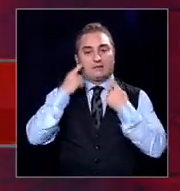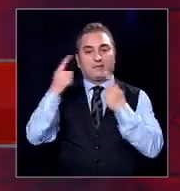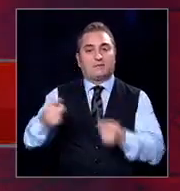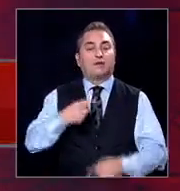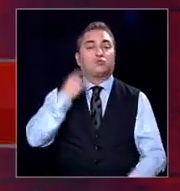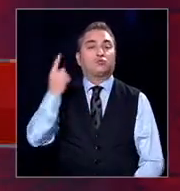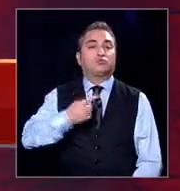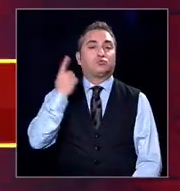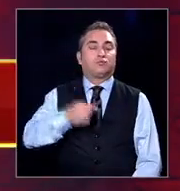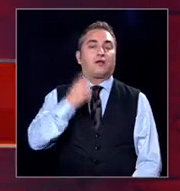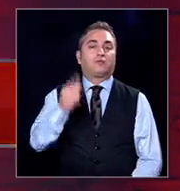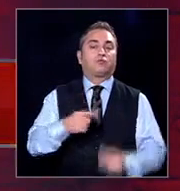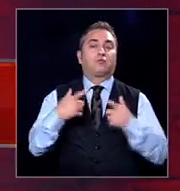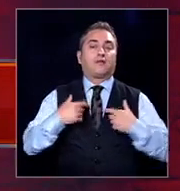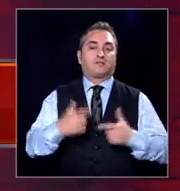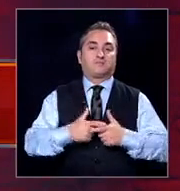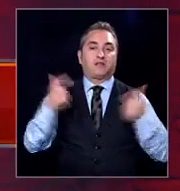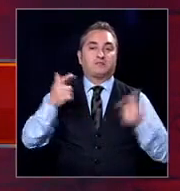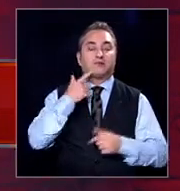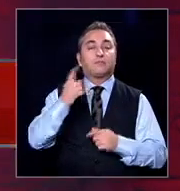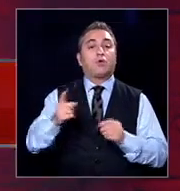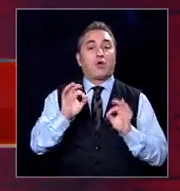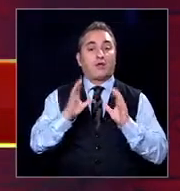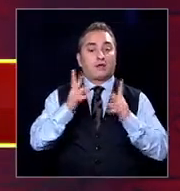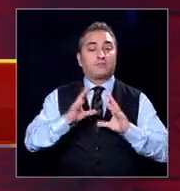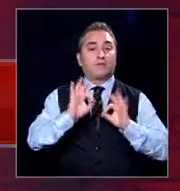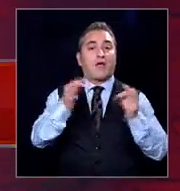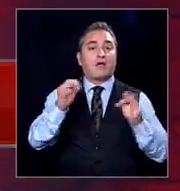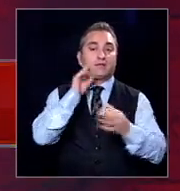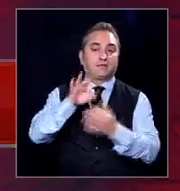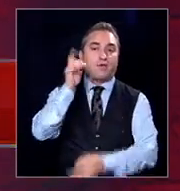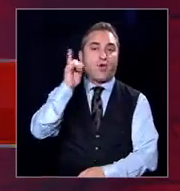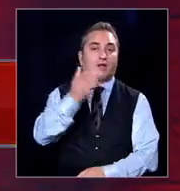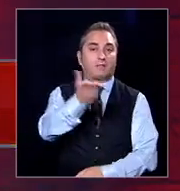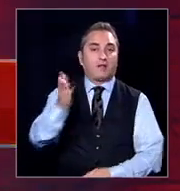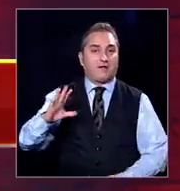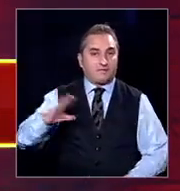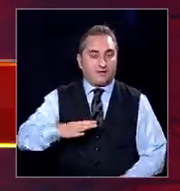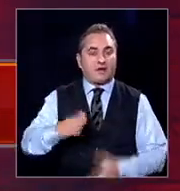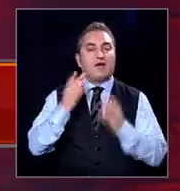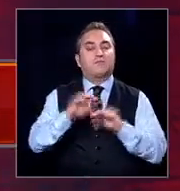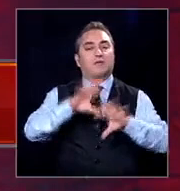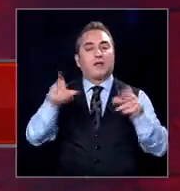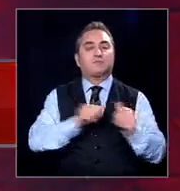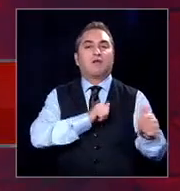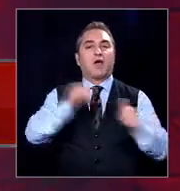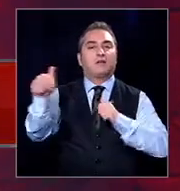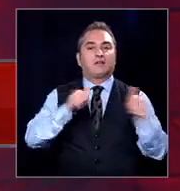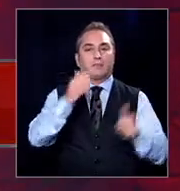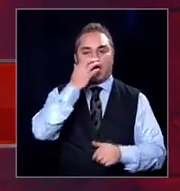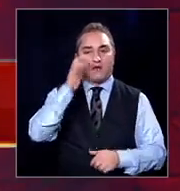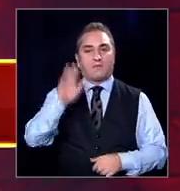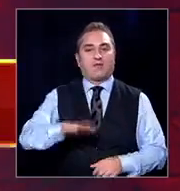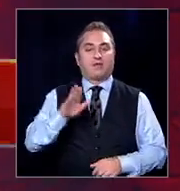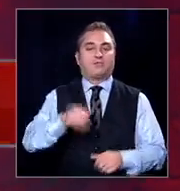kadar düşünebilmektir diyor. Böyle faziletli ne cevherlerimiz, öğretmenlerimiz var ve hepsi de atanmayı bekliyor. Buradan bir kere